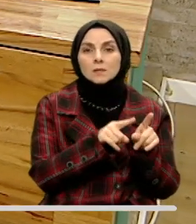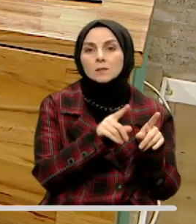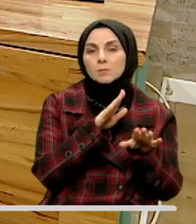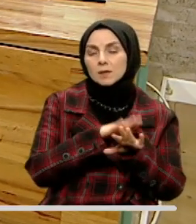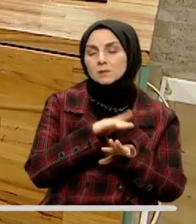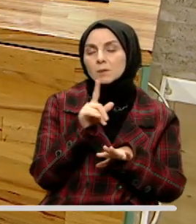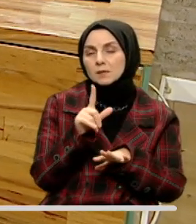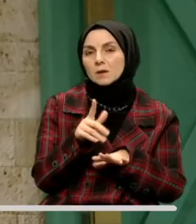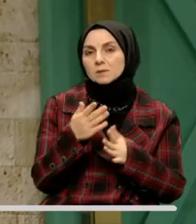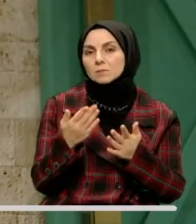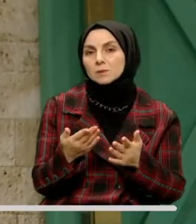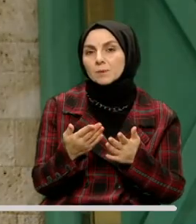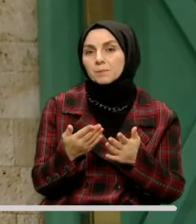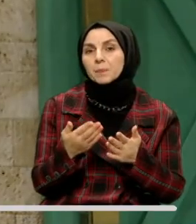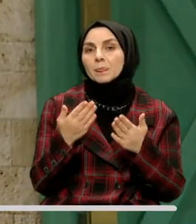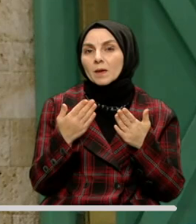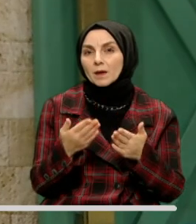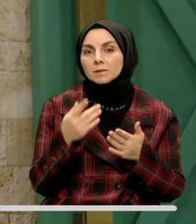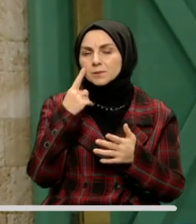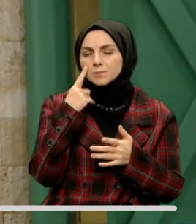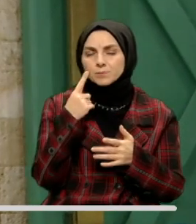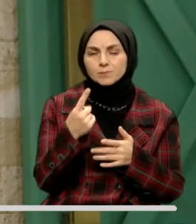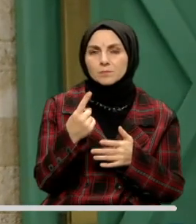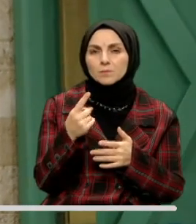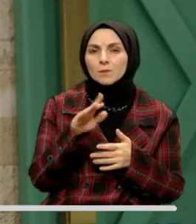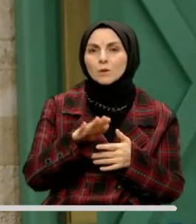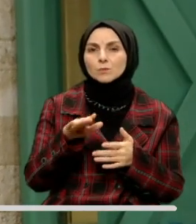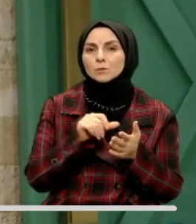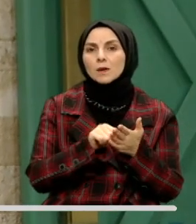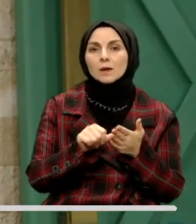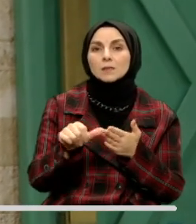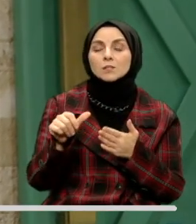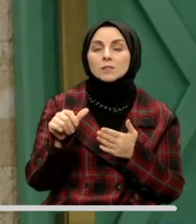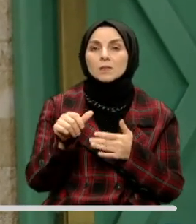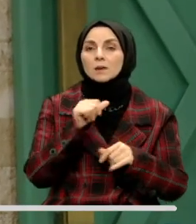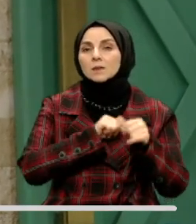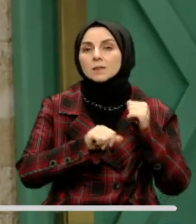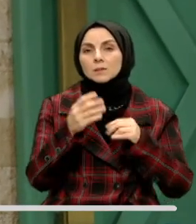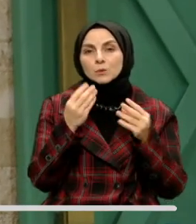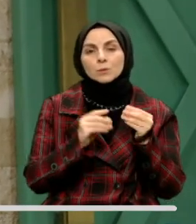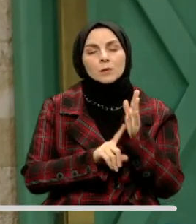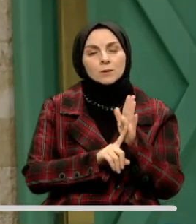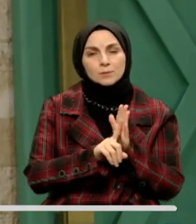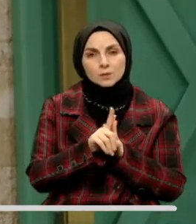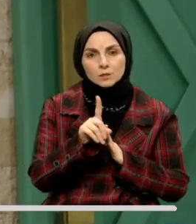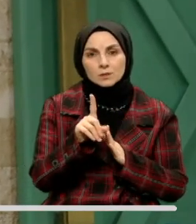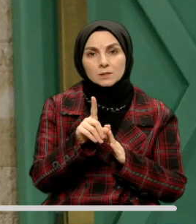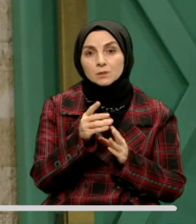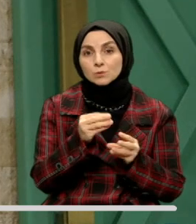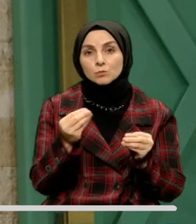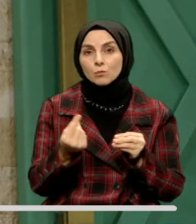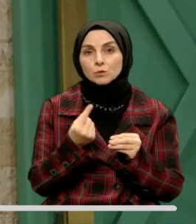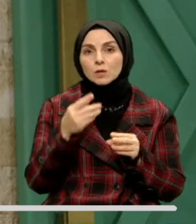geçiyor? Evet, evet. Bakıyorsunuz çocuk her şeyi, etkinlikleri, akademik anlamda başarılı, birçok